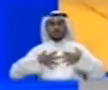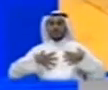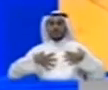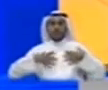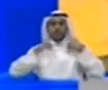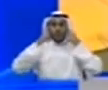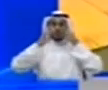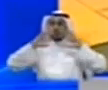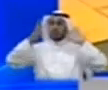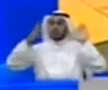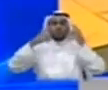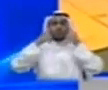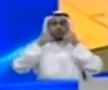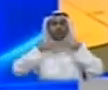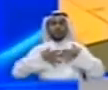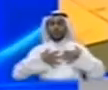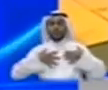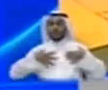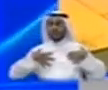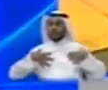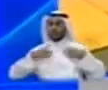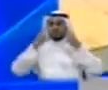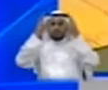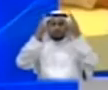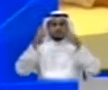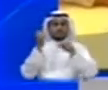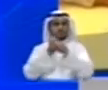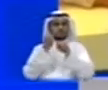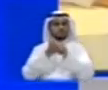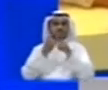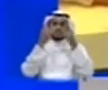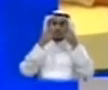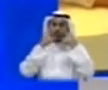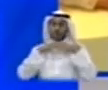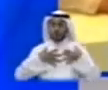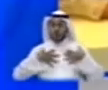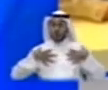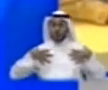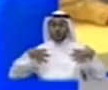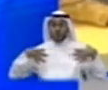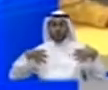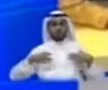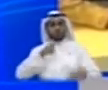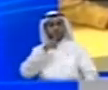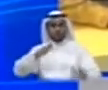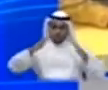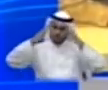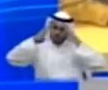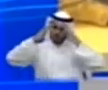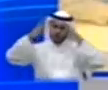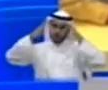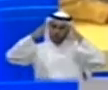اليوم استقبال رائع وخطابات من محافظ المنطقة كان يشكر دولة